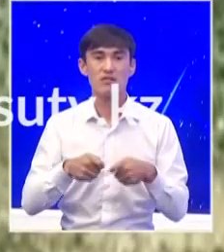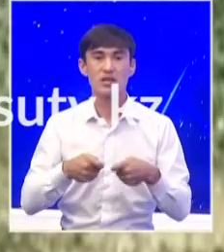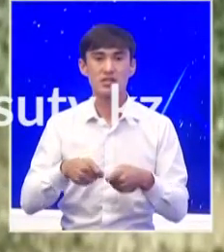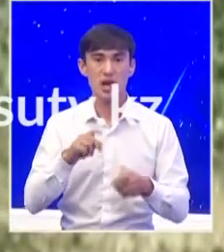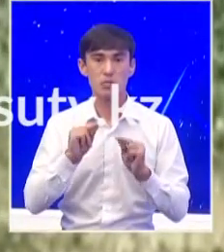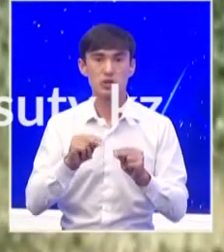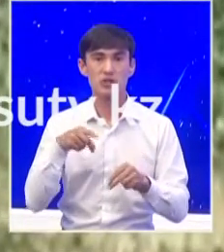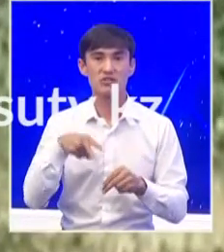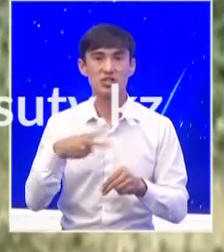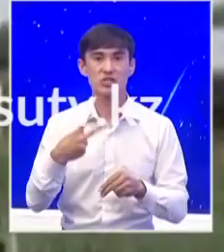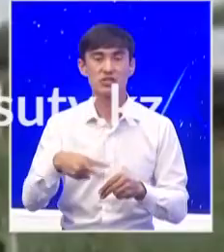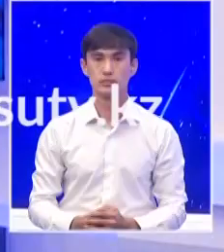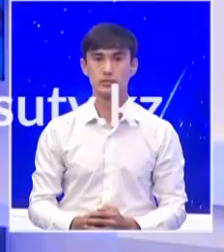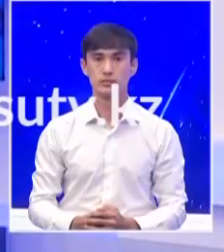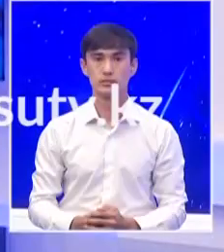2025 году.